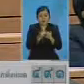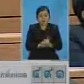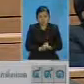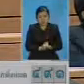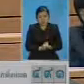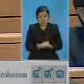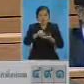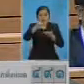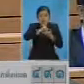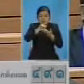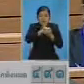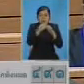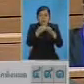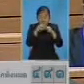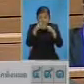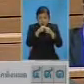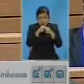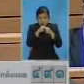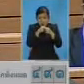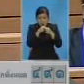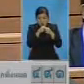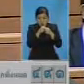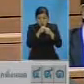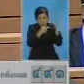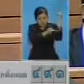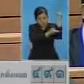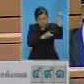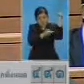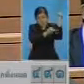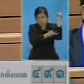การแก้ไขปัญหาจังหวัดการแก้ไขปัญหาเรื่องยางพารา